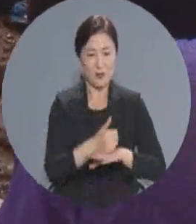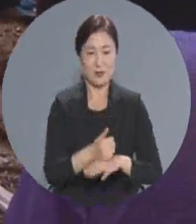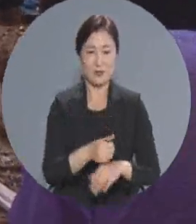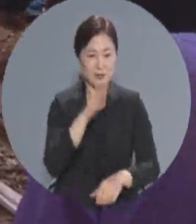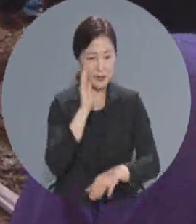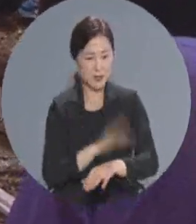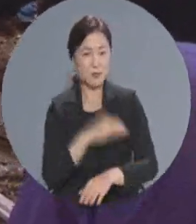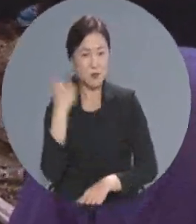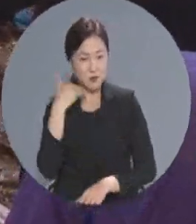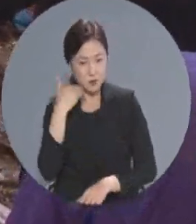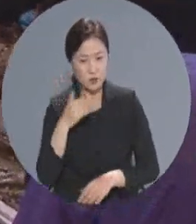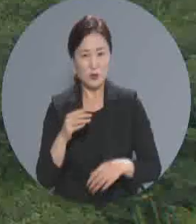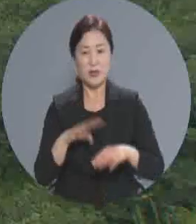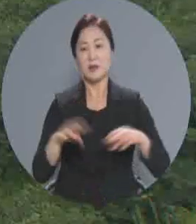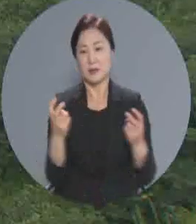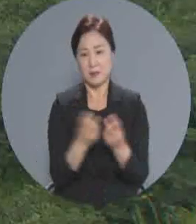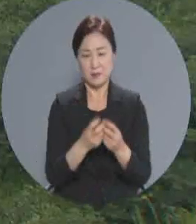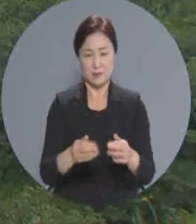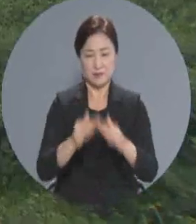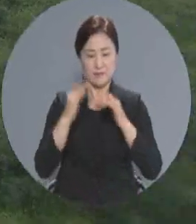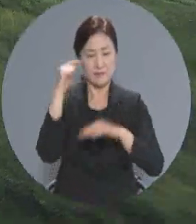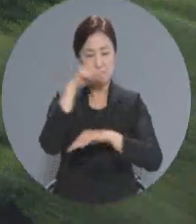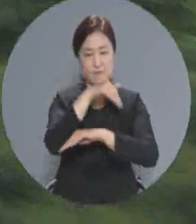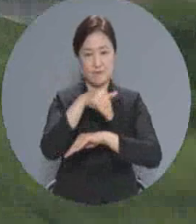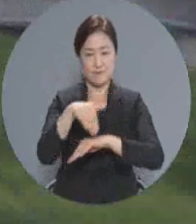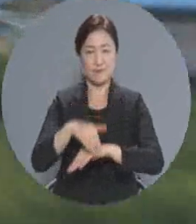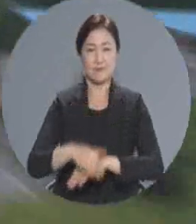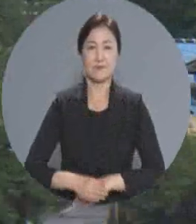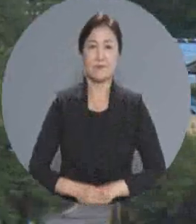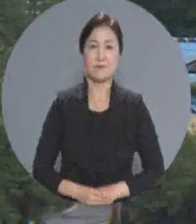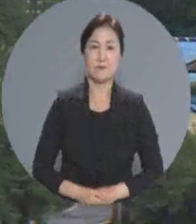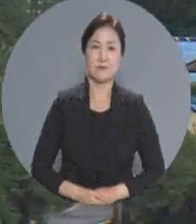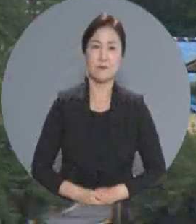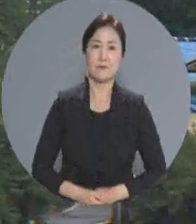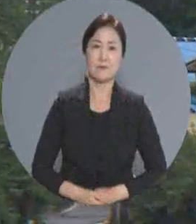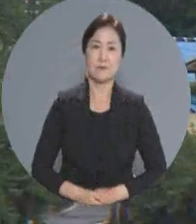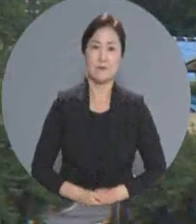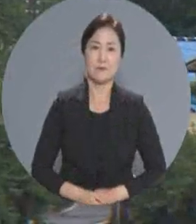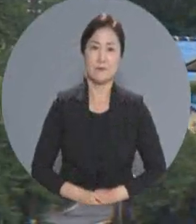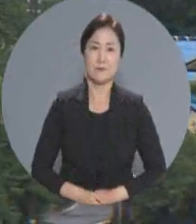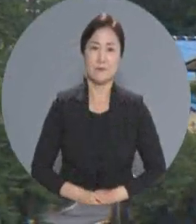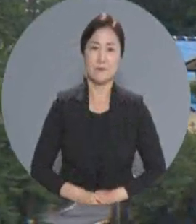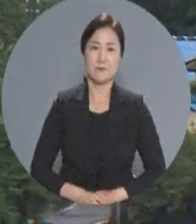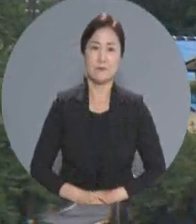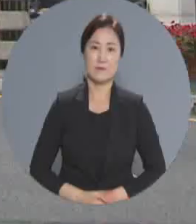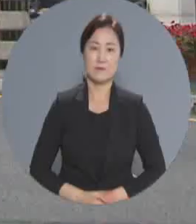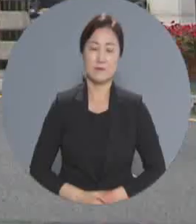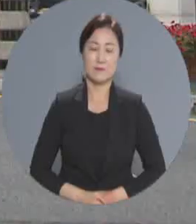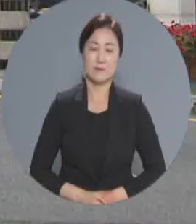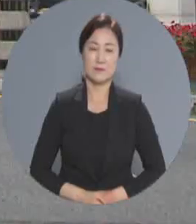규명과 향후 대책 등을 수립할 방침입니다. MBC 뉴스 강서영입니다.